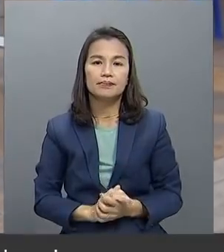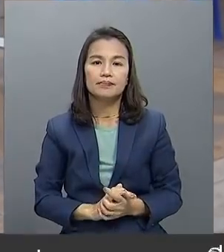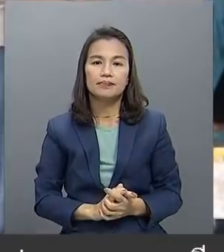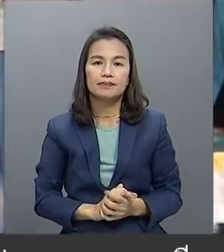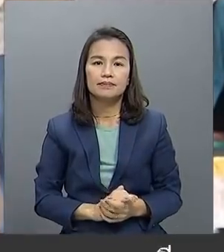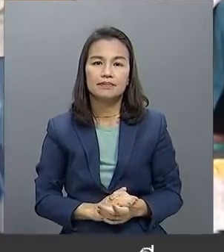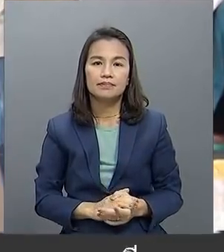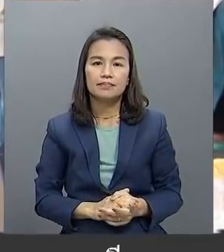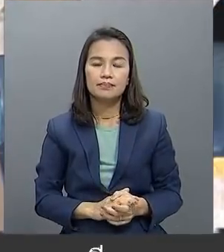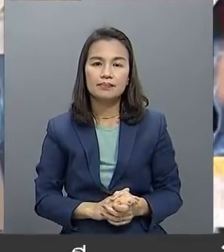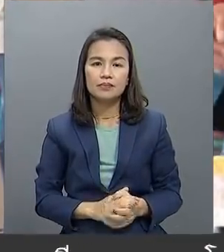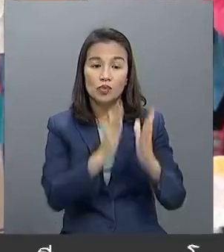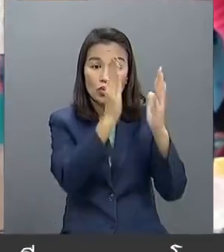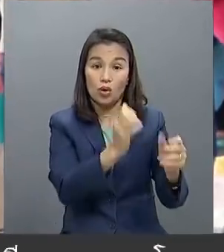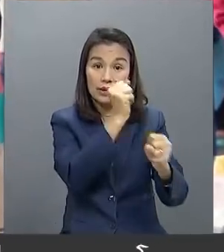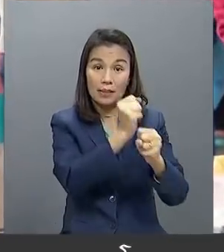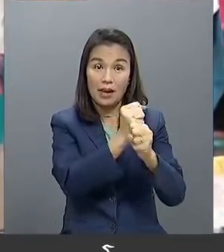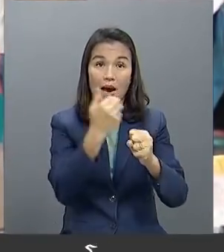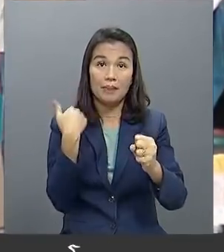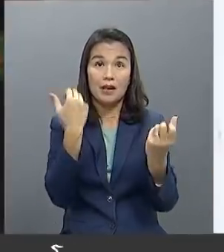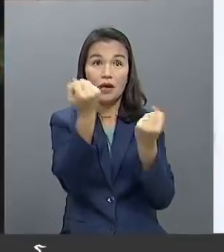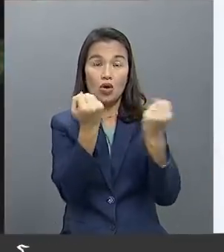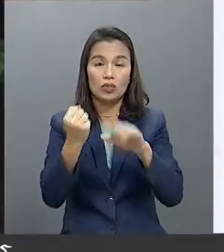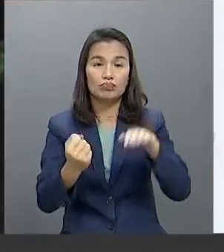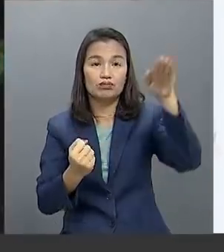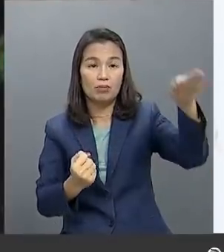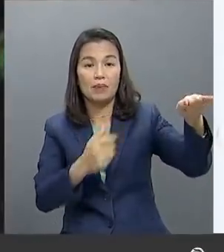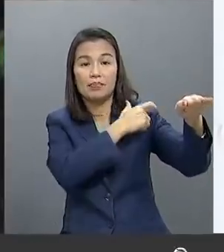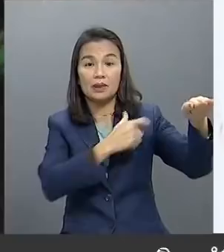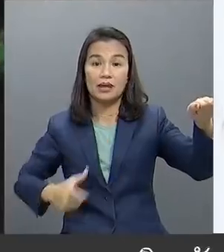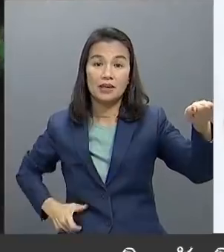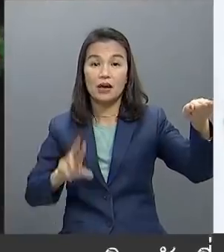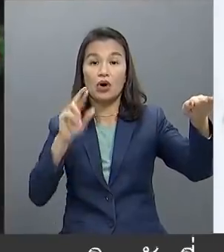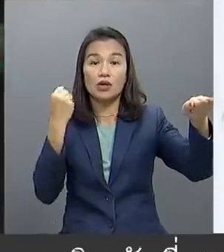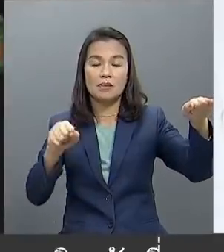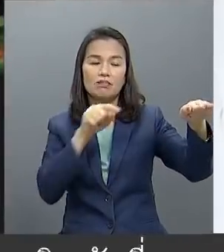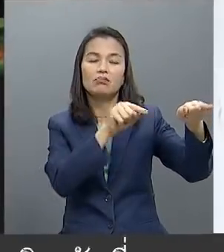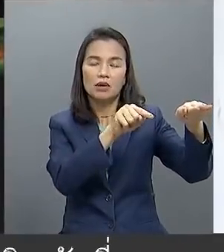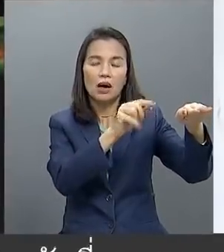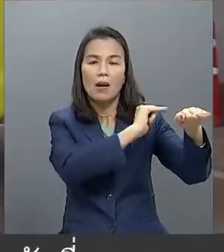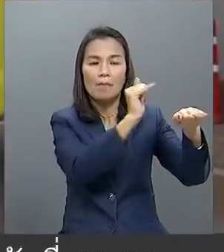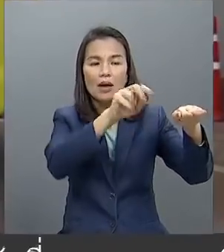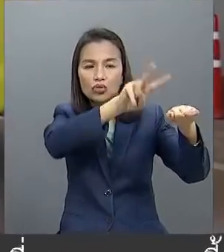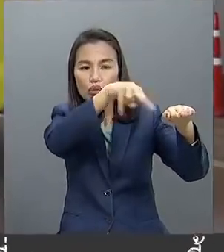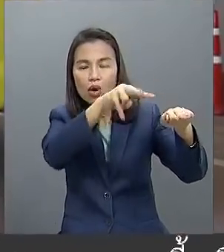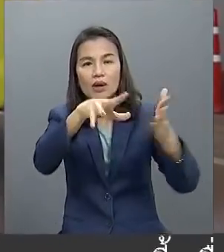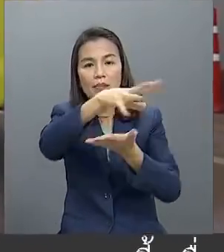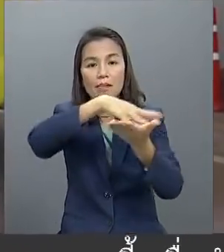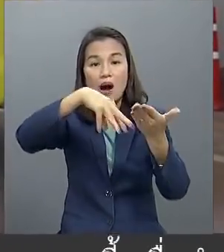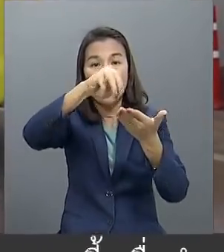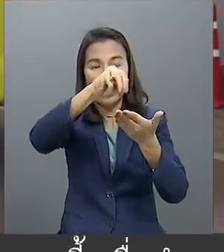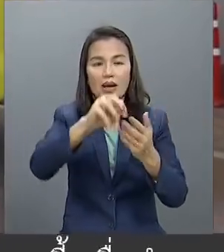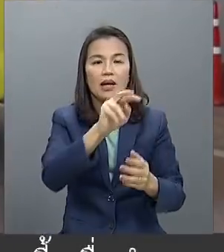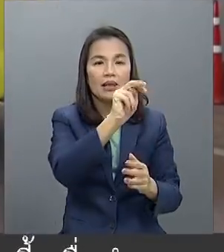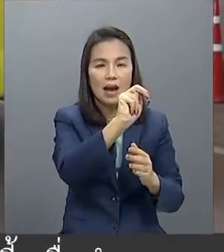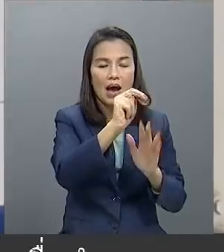เจ้าหน้าที่นำรถชีวนิรภัยพระราชทานเข้าไปเก็บตัวอย่างกลุ่มเสี่ยงภายในมหาวิทยาลัยนเรศวรนะครับและ